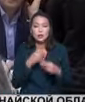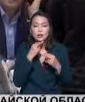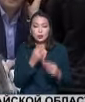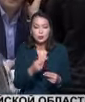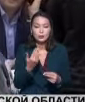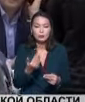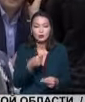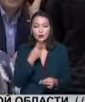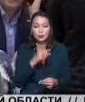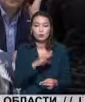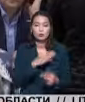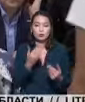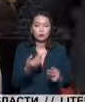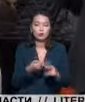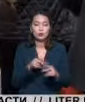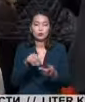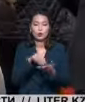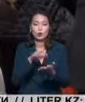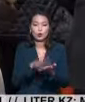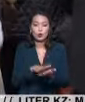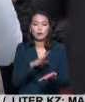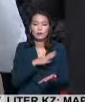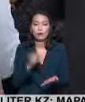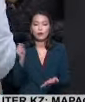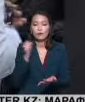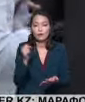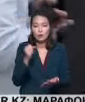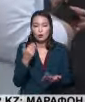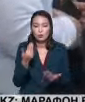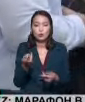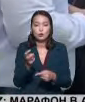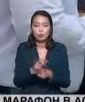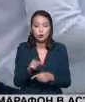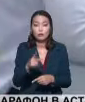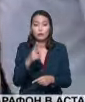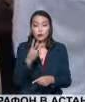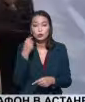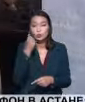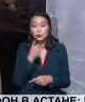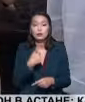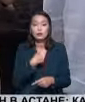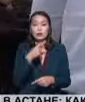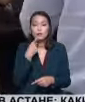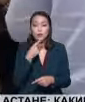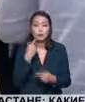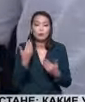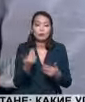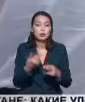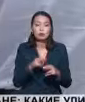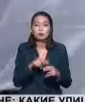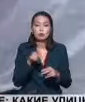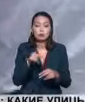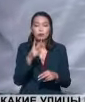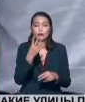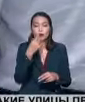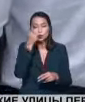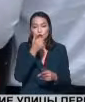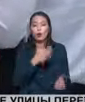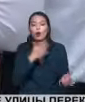сказали, 23-го года поставили на учет. В августе прихожу, 23-го года. Они мне говорят, нет, мы вас на 24-й год